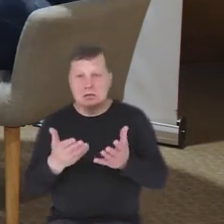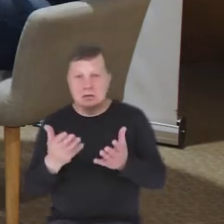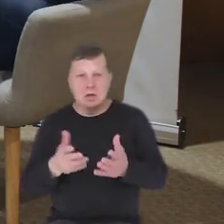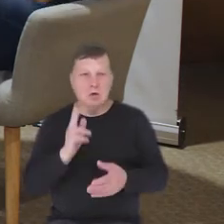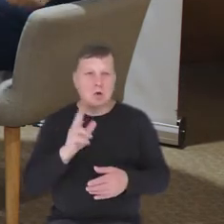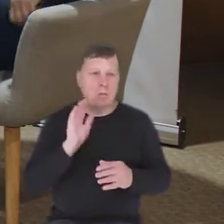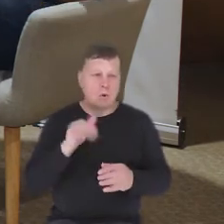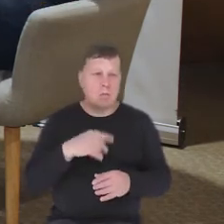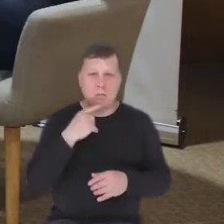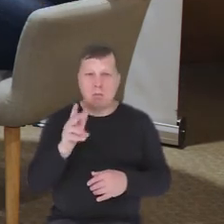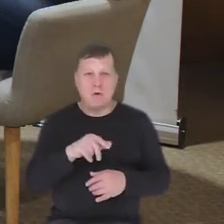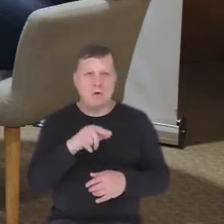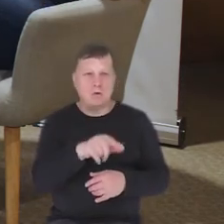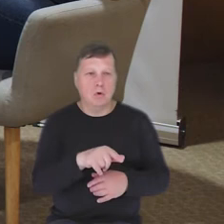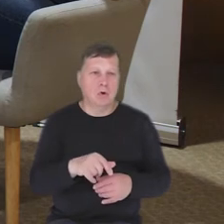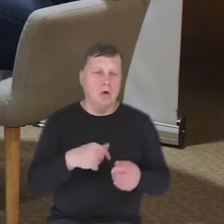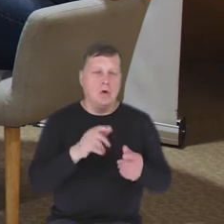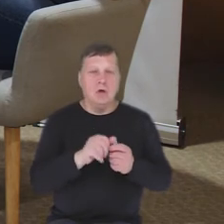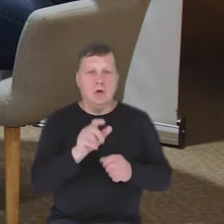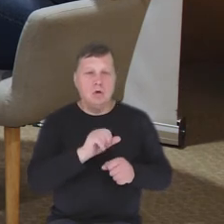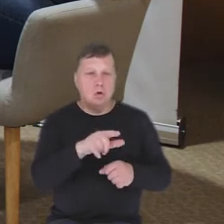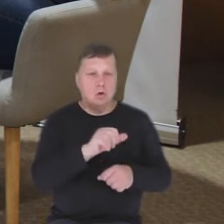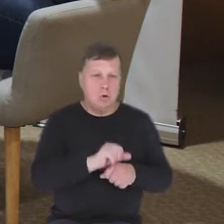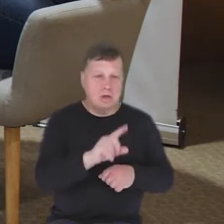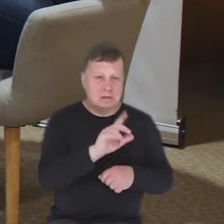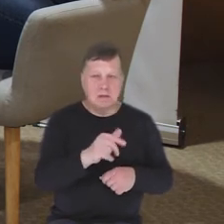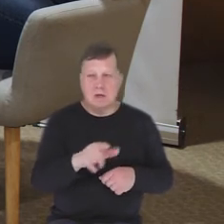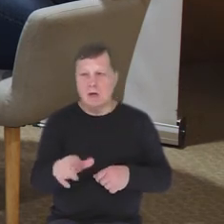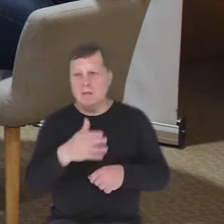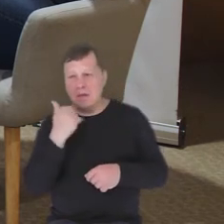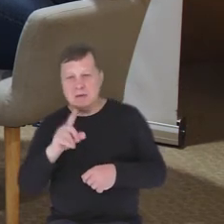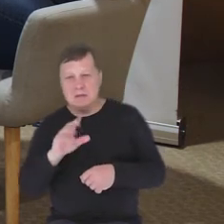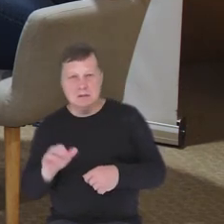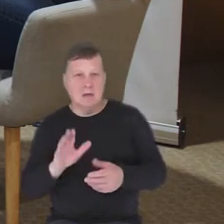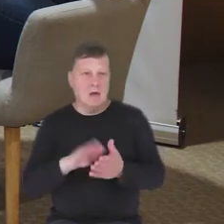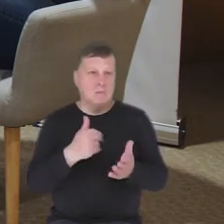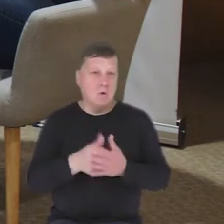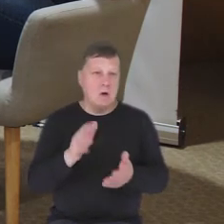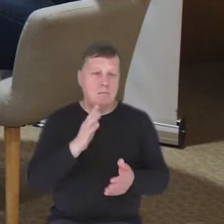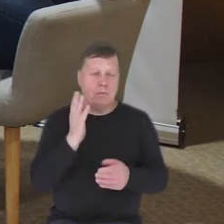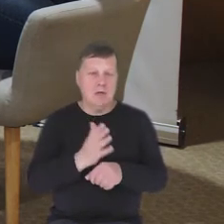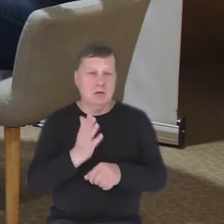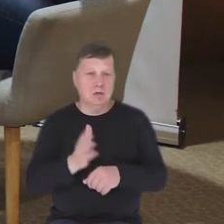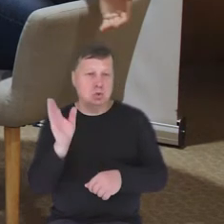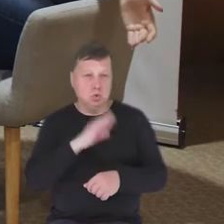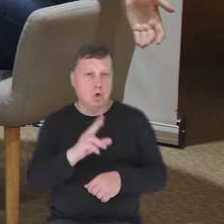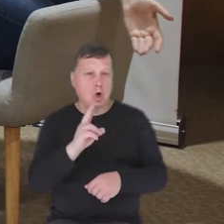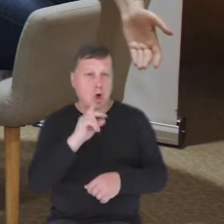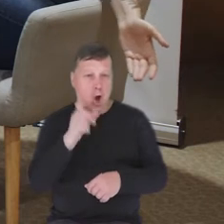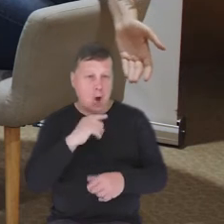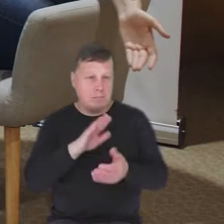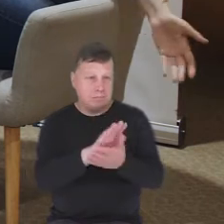możemy przyznać tego Złotego Kurczaka, a komu nie? Czy jeżeli wydałem 50 egzemplarzy małego komiksu, który będzie